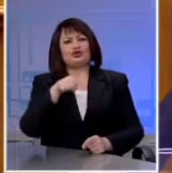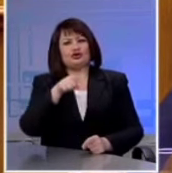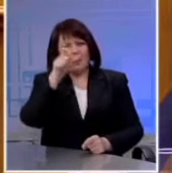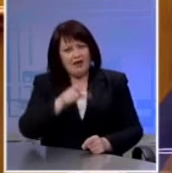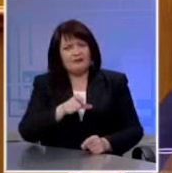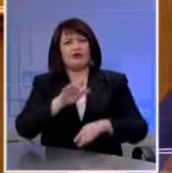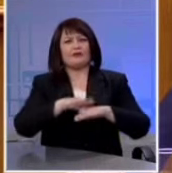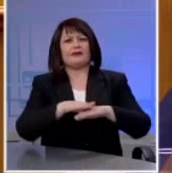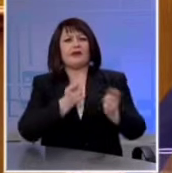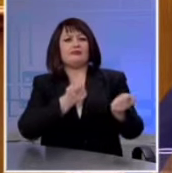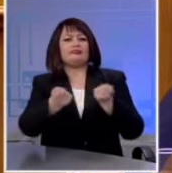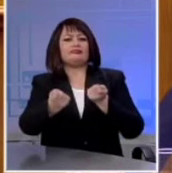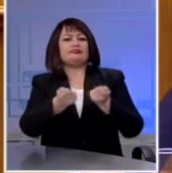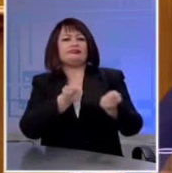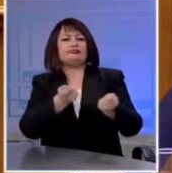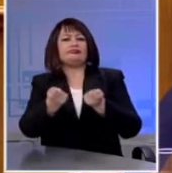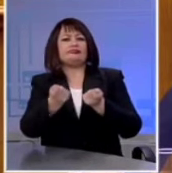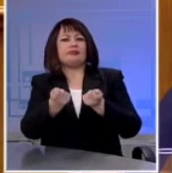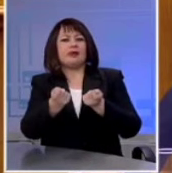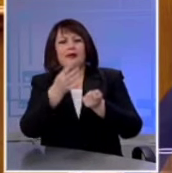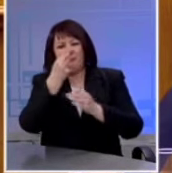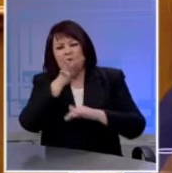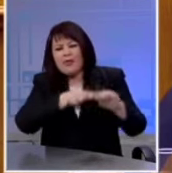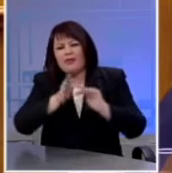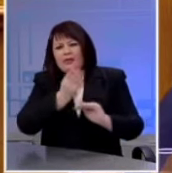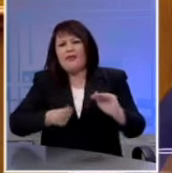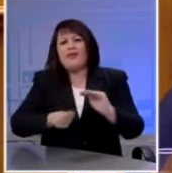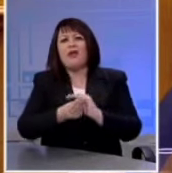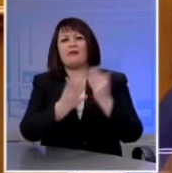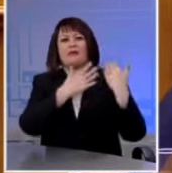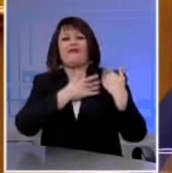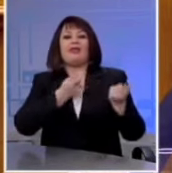της διαφθοράς κατά τη διάρκεια των προηγούμενων ετών.